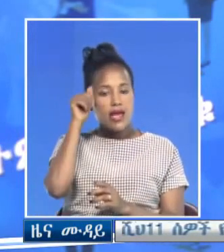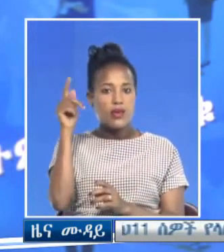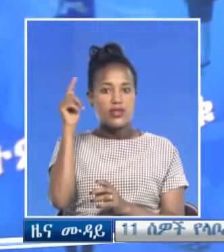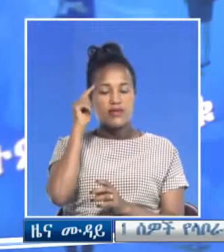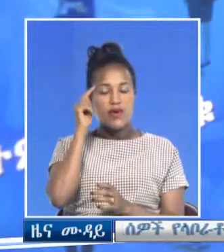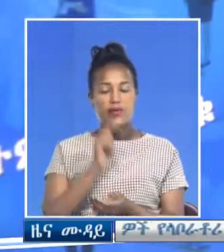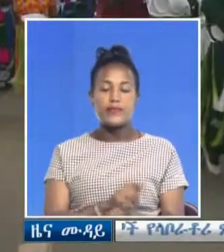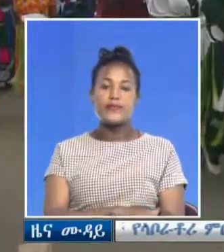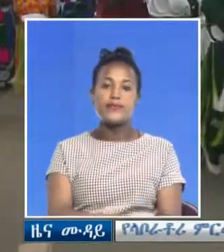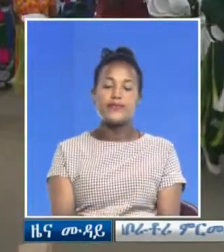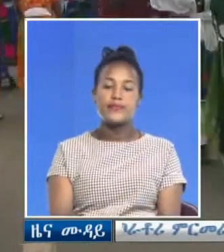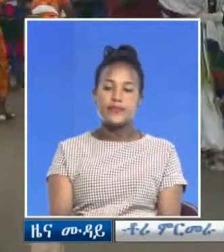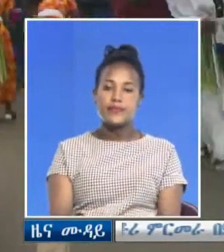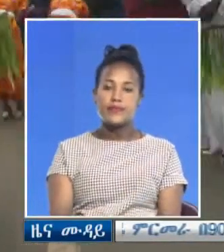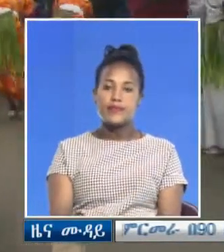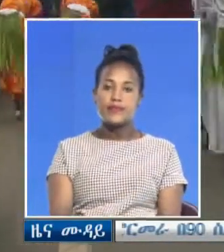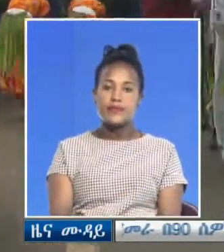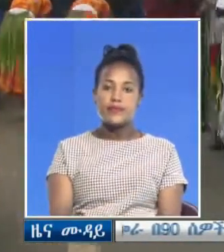ተስፋው